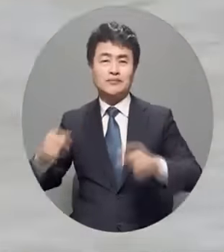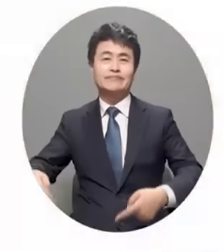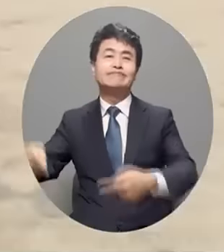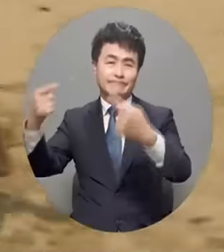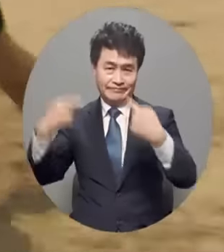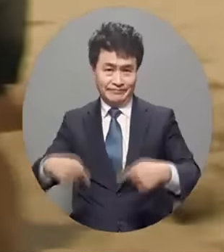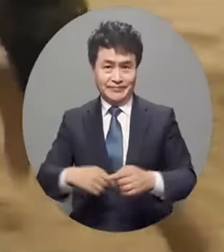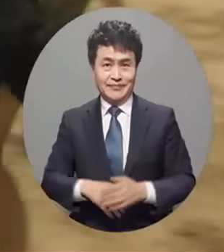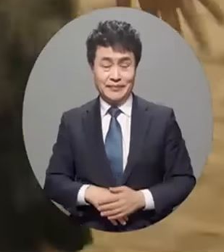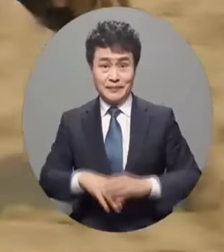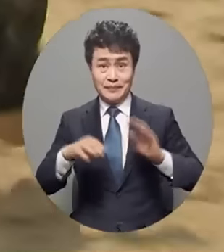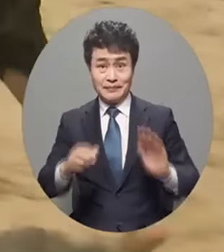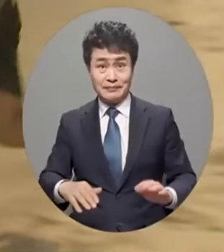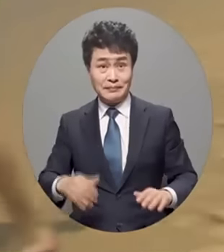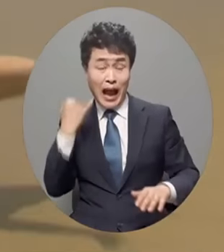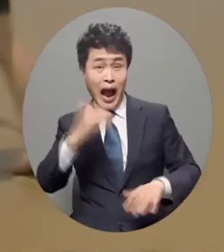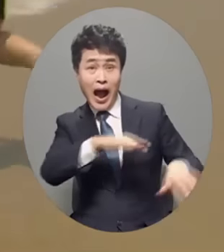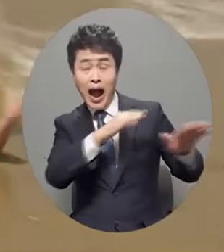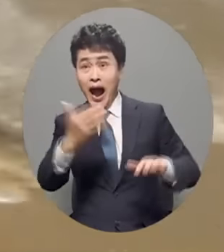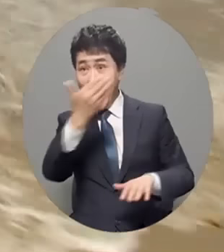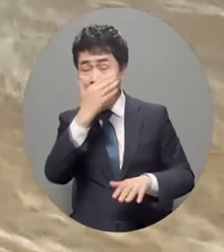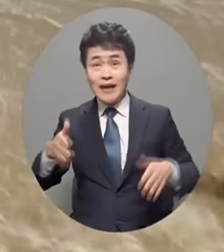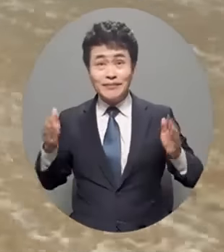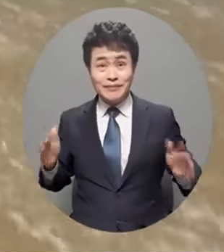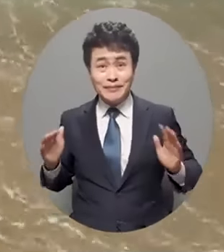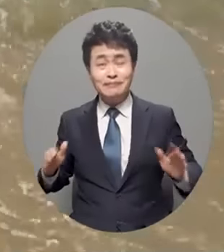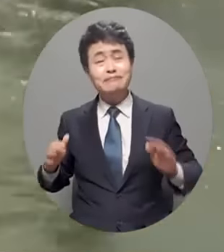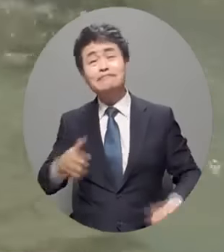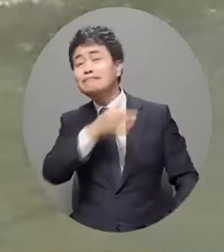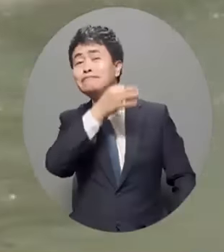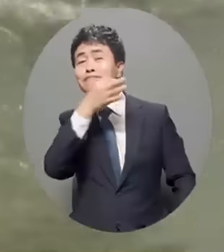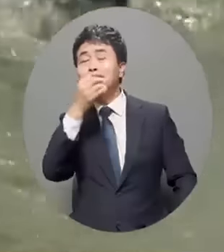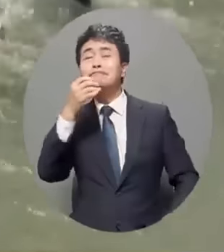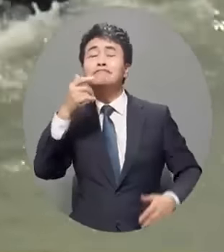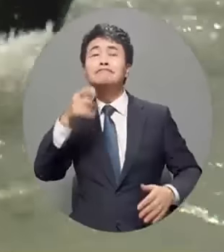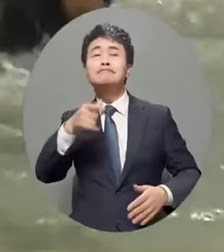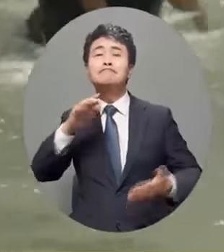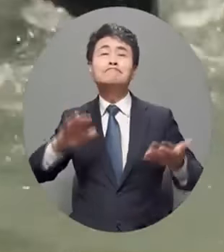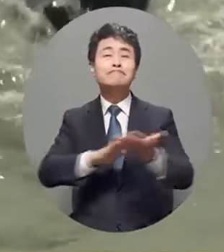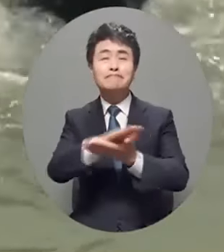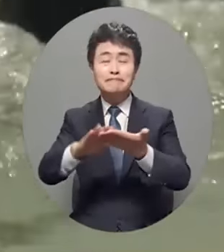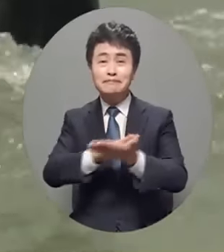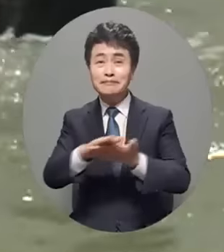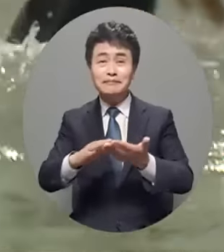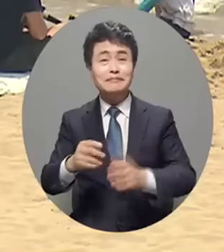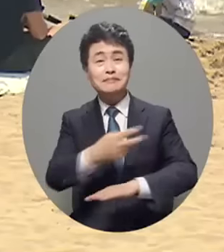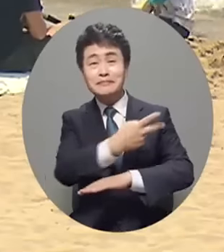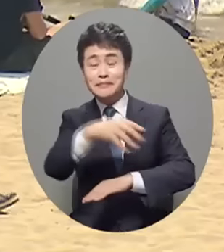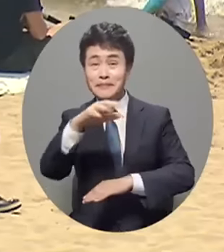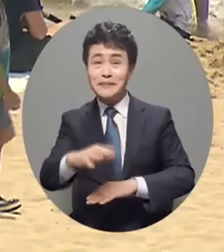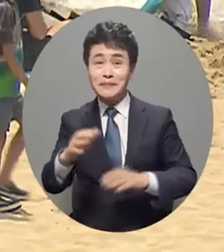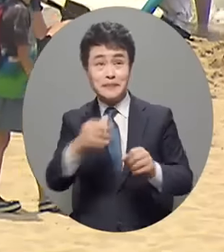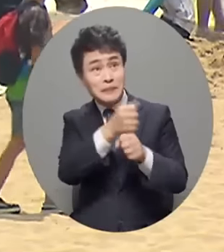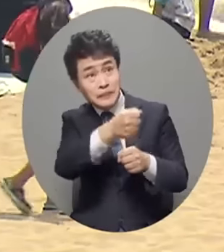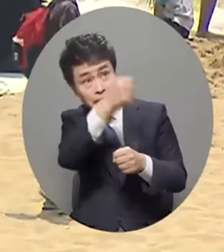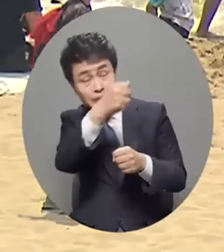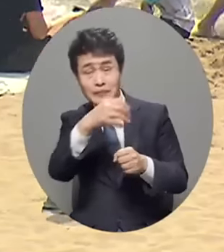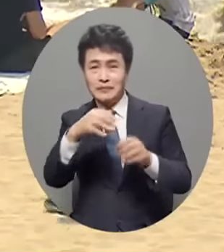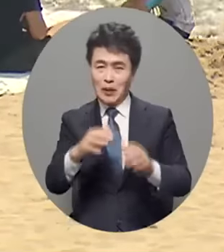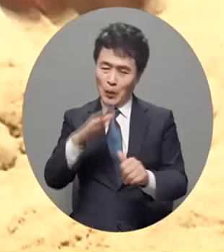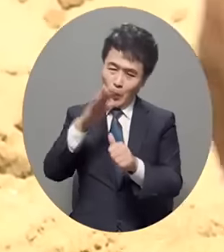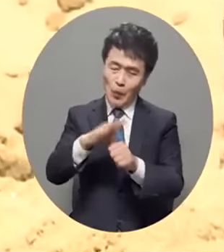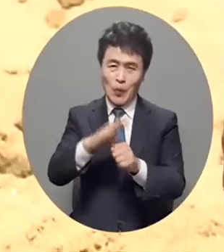참가했습니다. 푸른 바다로 젊은이들이 뛰어들고 흥겹게 물장구를 칩니다. 해수욕장엔 파라솔이 펼쳐졌고